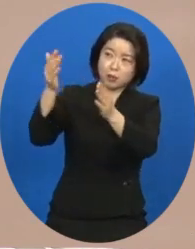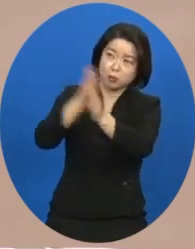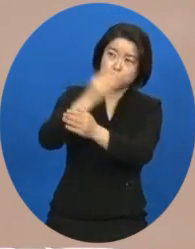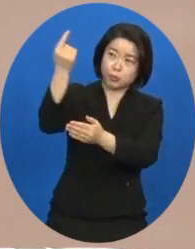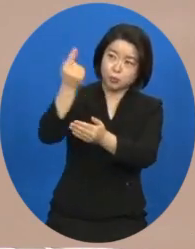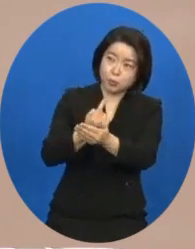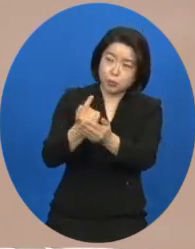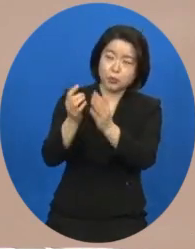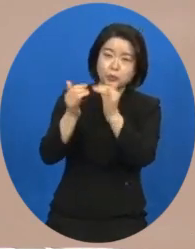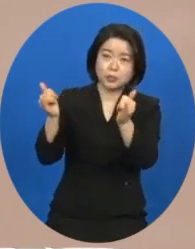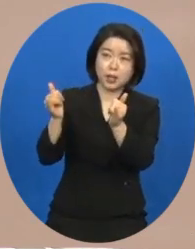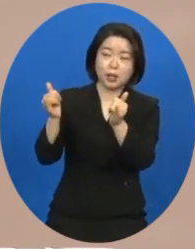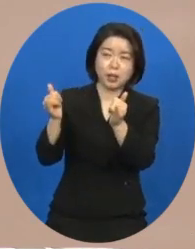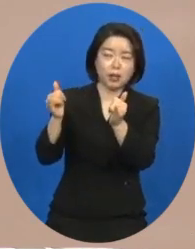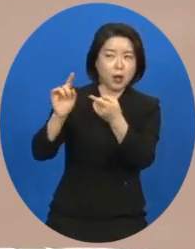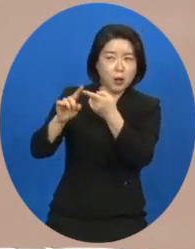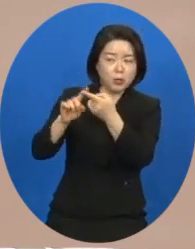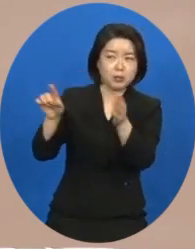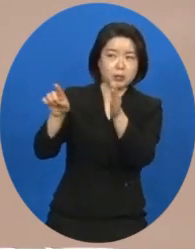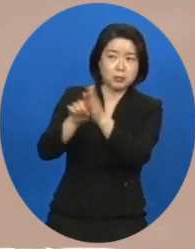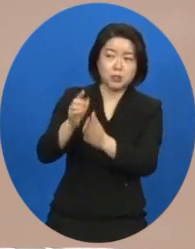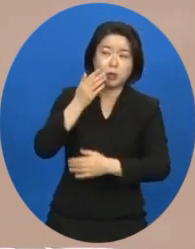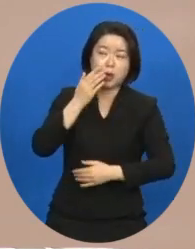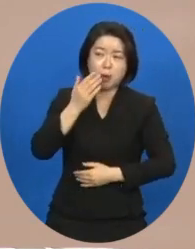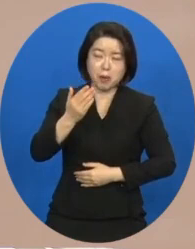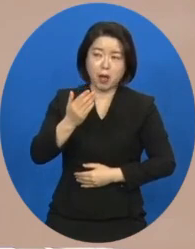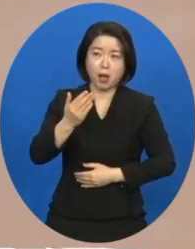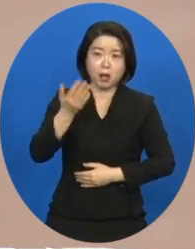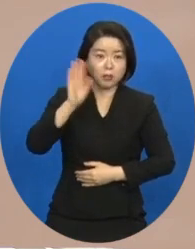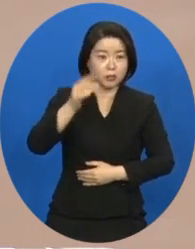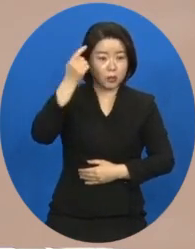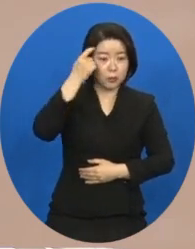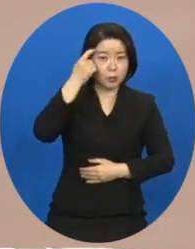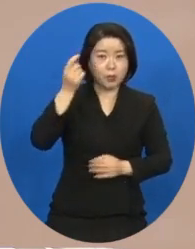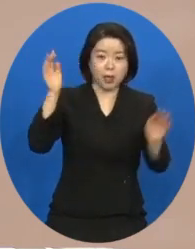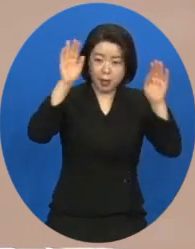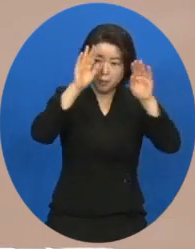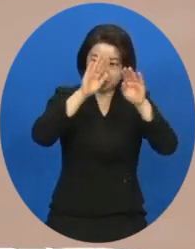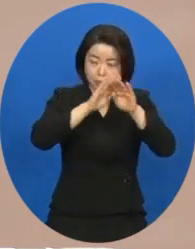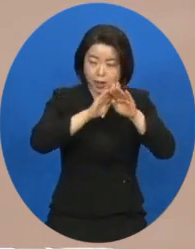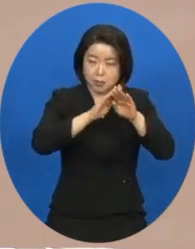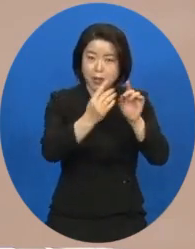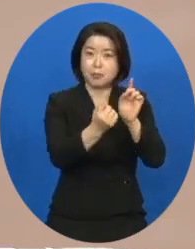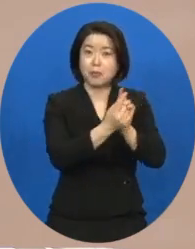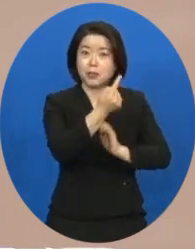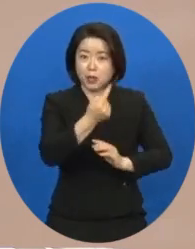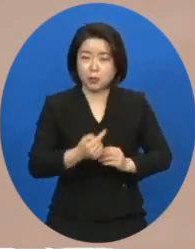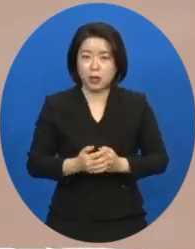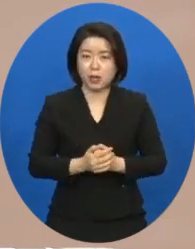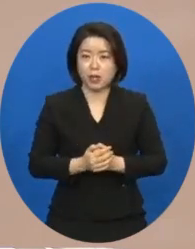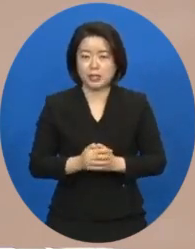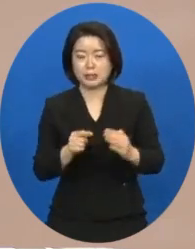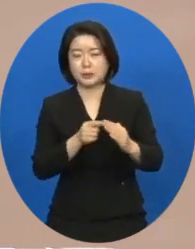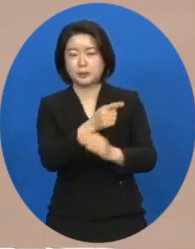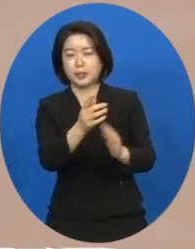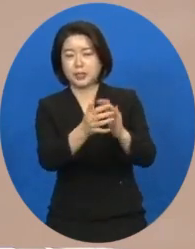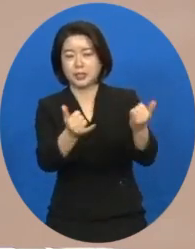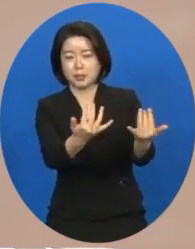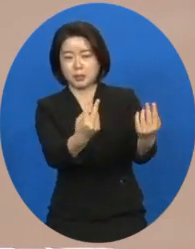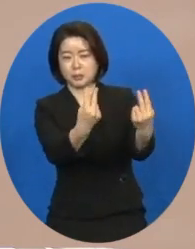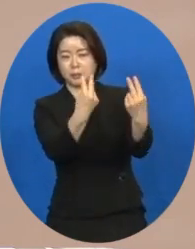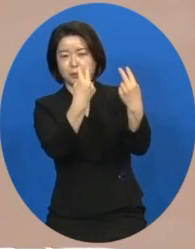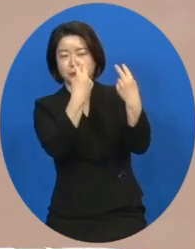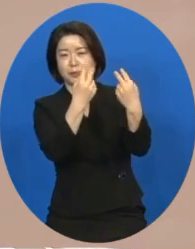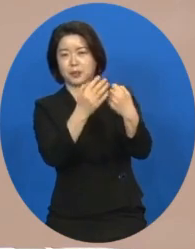분이라는 믿음을 가졌는데 왜 밤에 찾아옵니까? 다른 사람 보는 것은 부담이 된다는